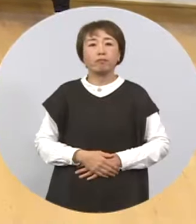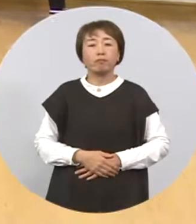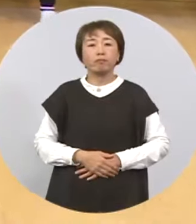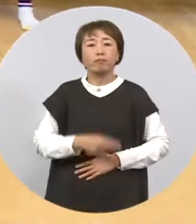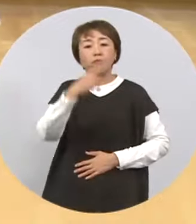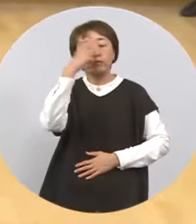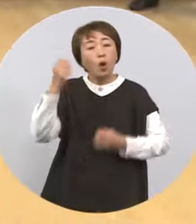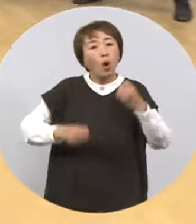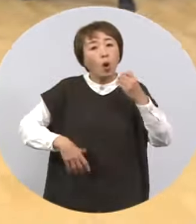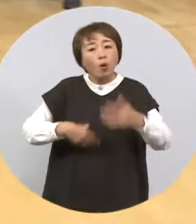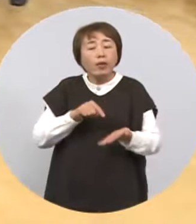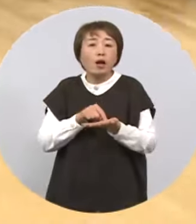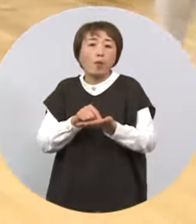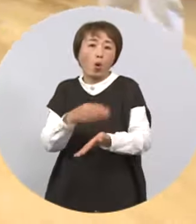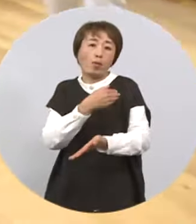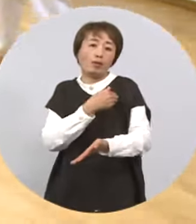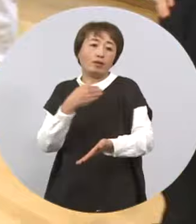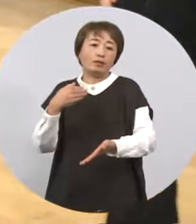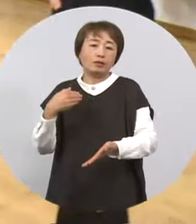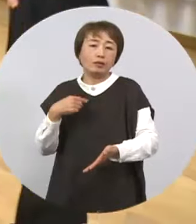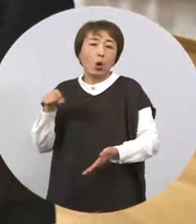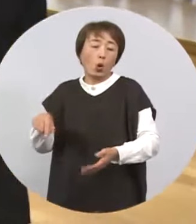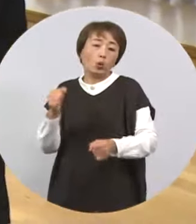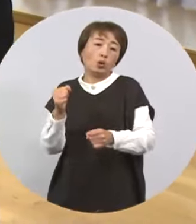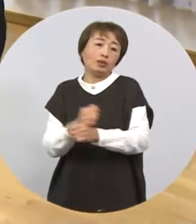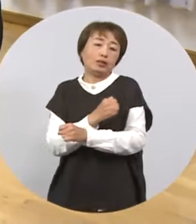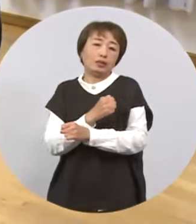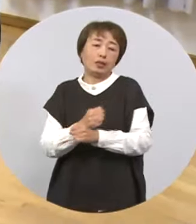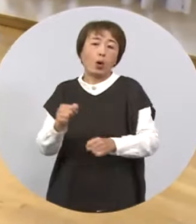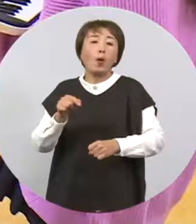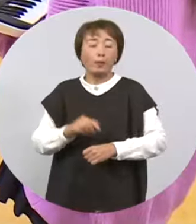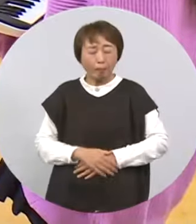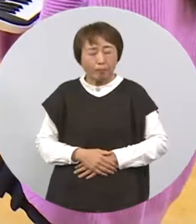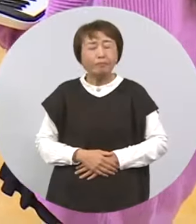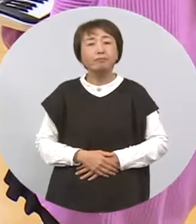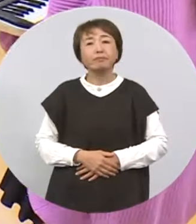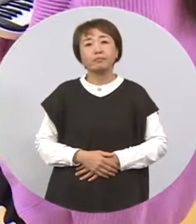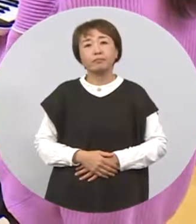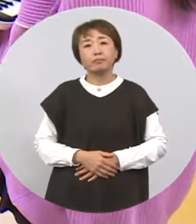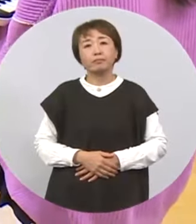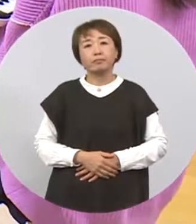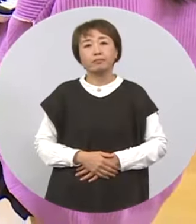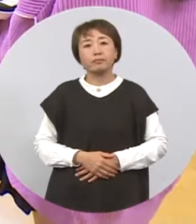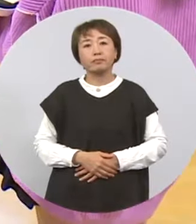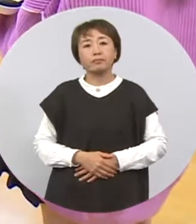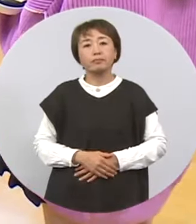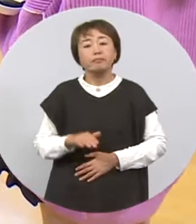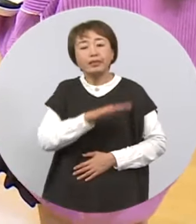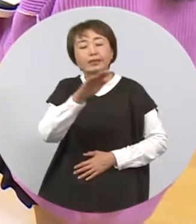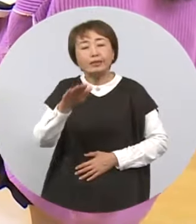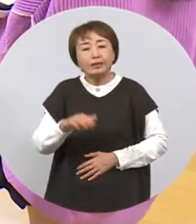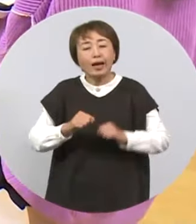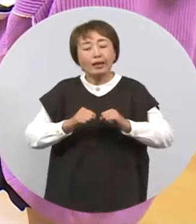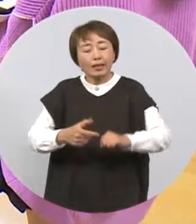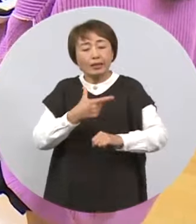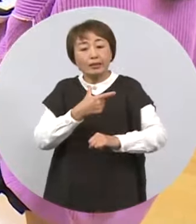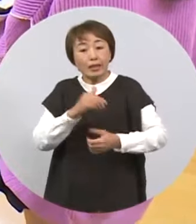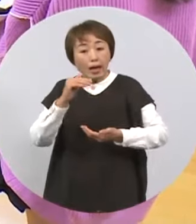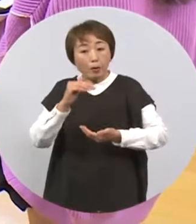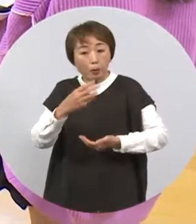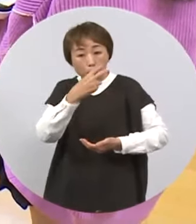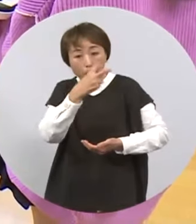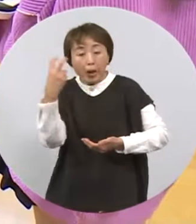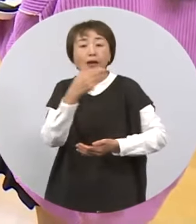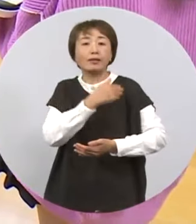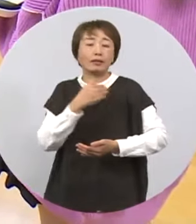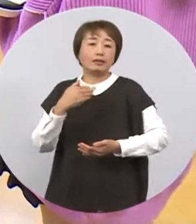高校生も応募できる未来叶える活動サポート事業、誰もがやりたいことが見つけられて実